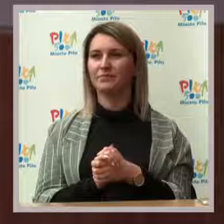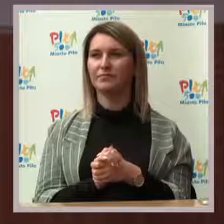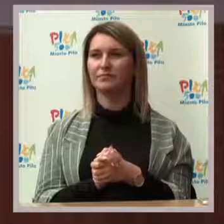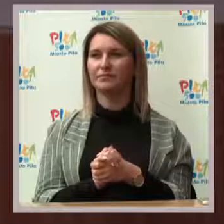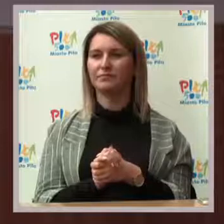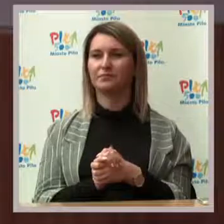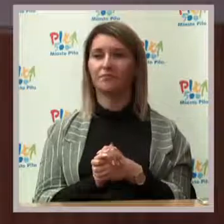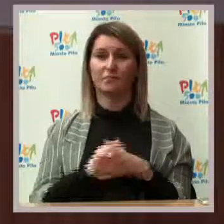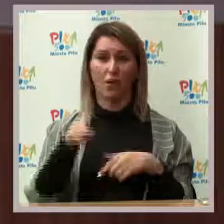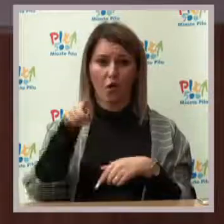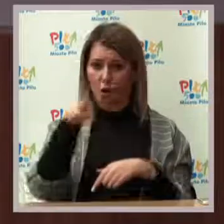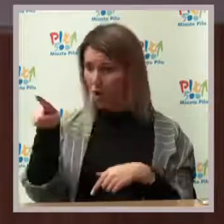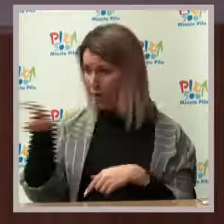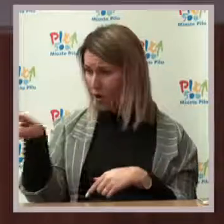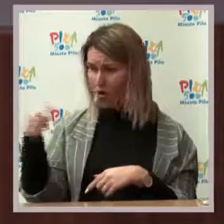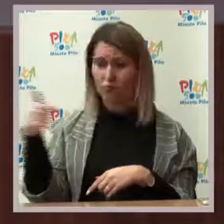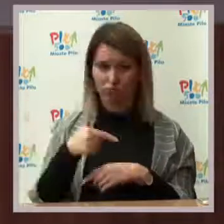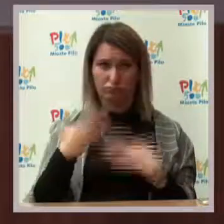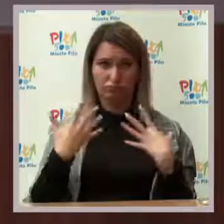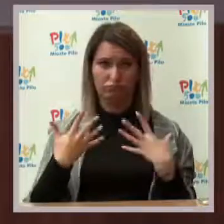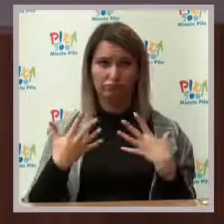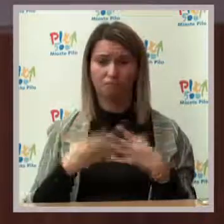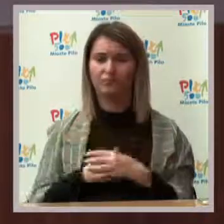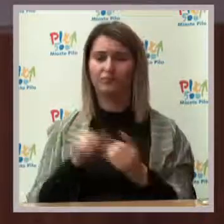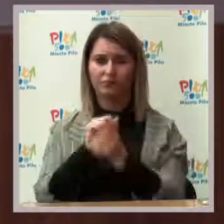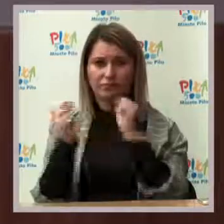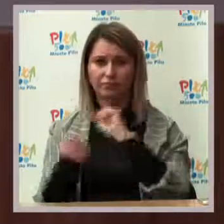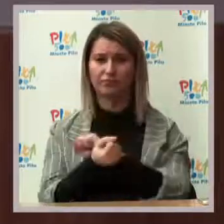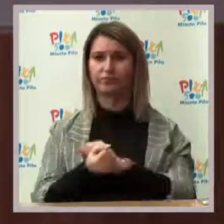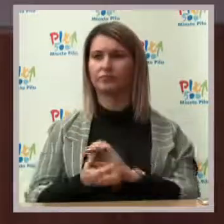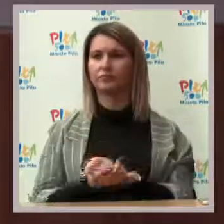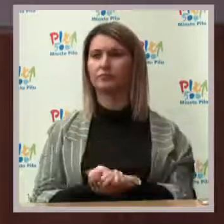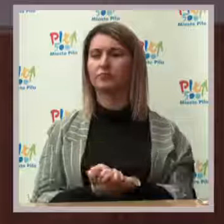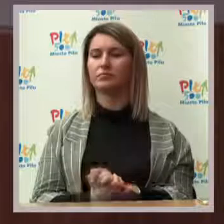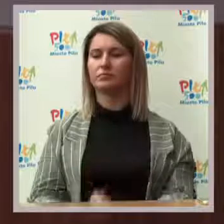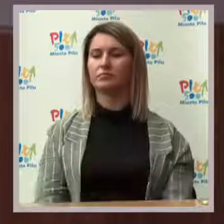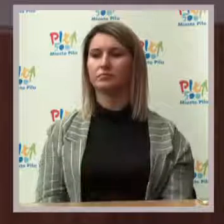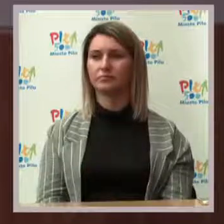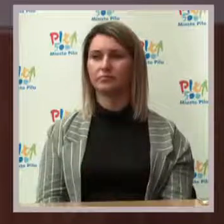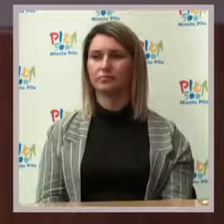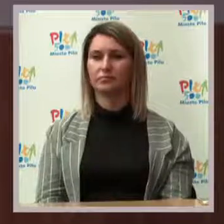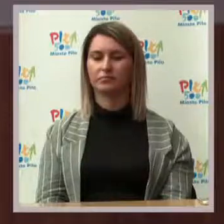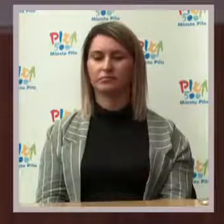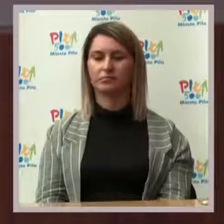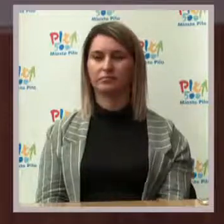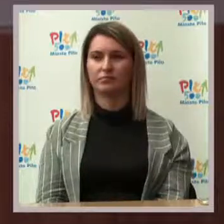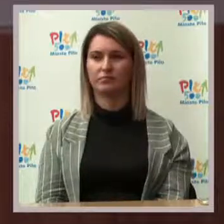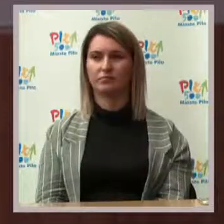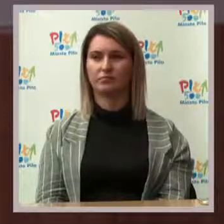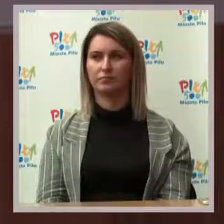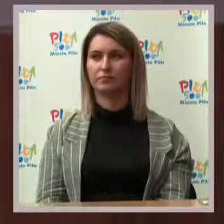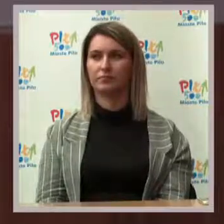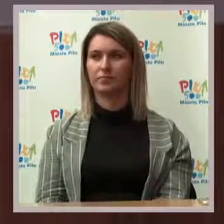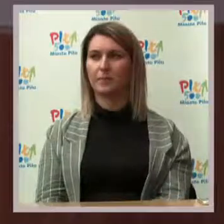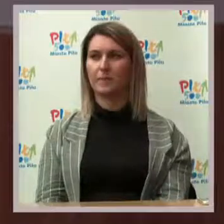misja, którą niesie chociażby nasz miejski zakład, który dostarcza